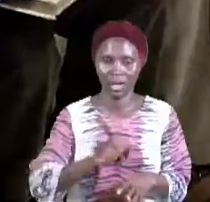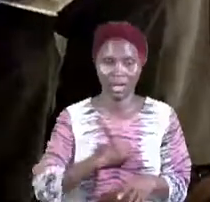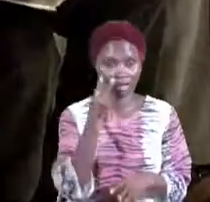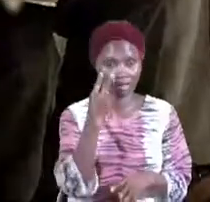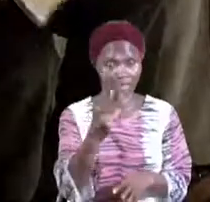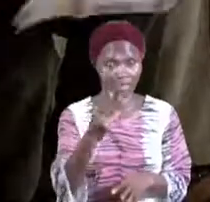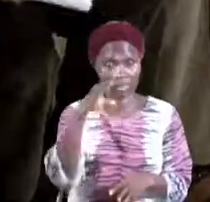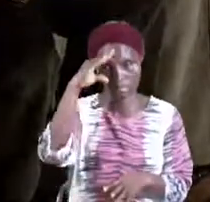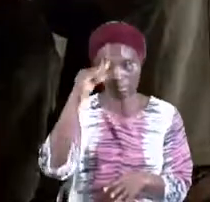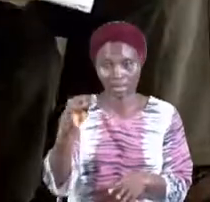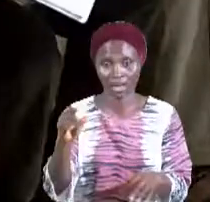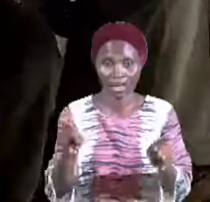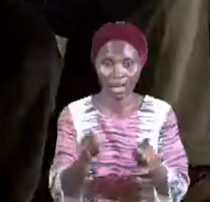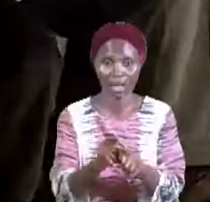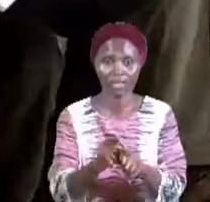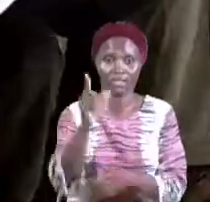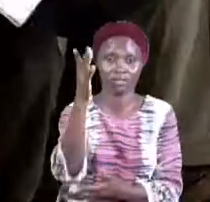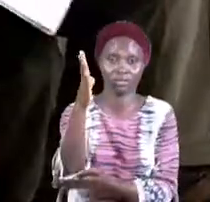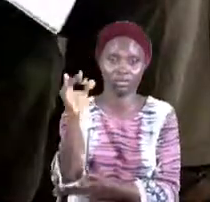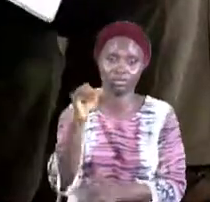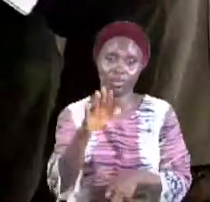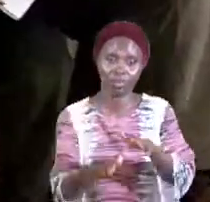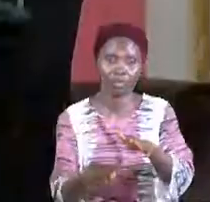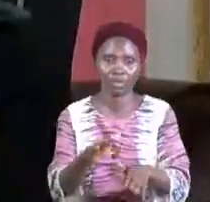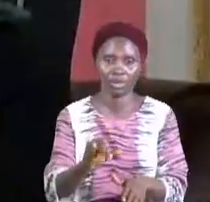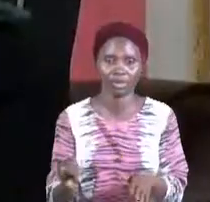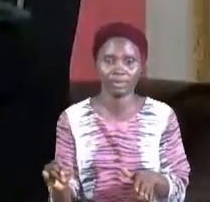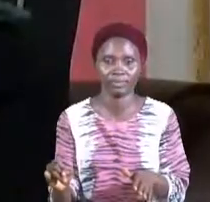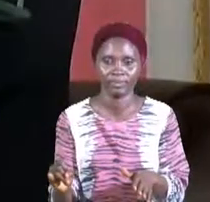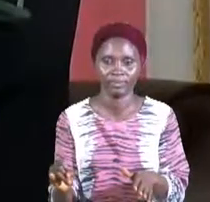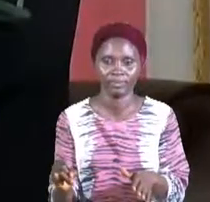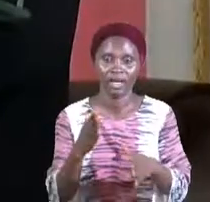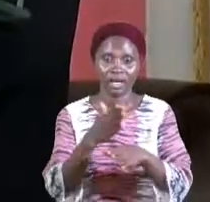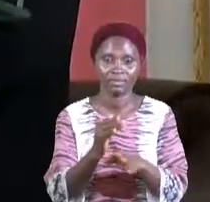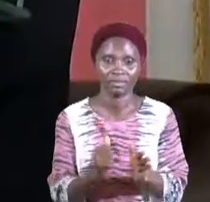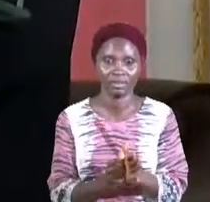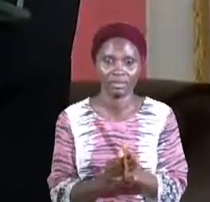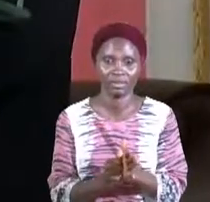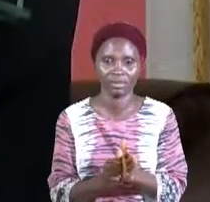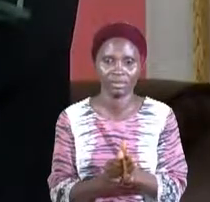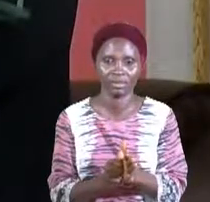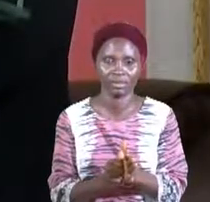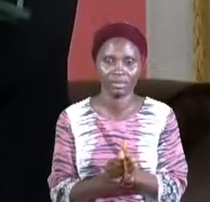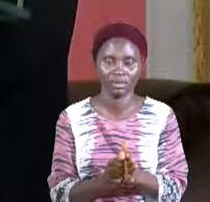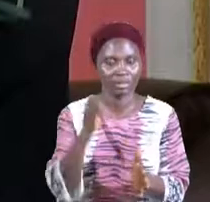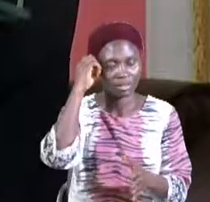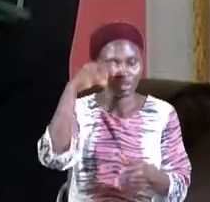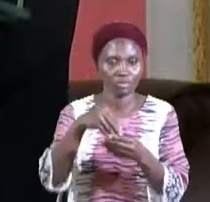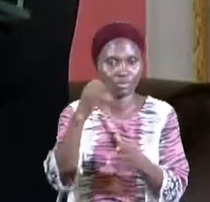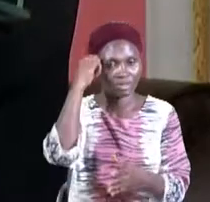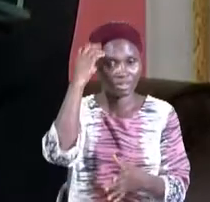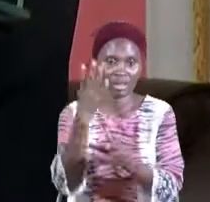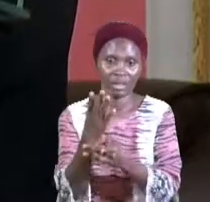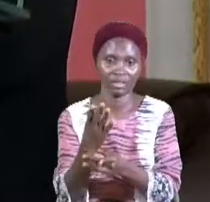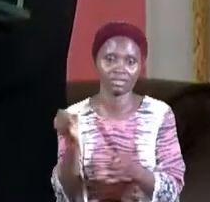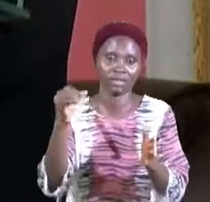les hommes, mais j'en vois comme des arbres qui marchent. » Jésus lui mit de nouveau les mains sur les